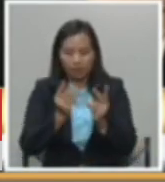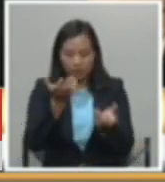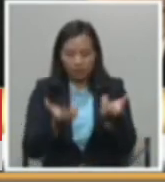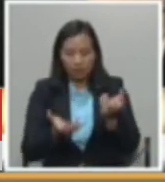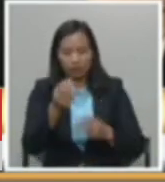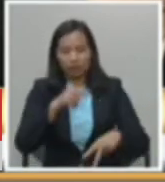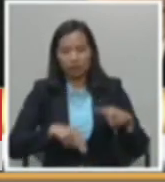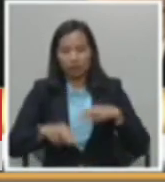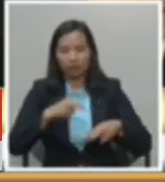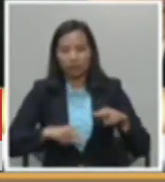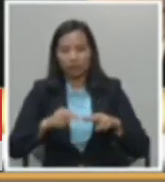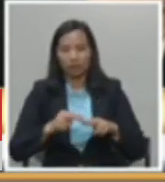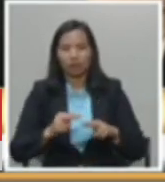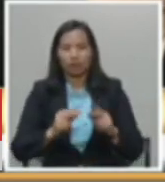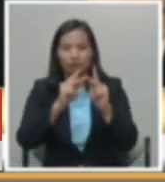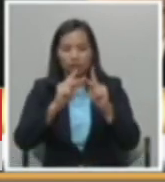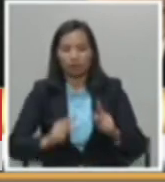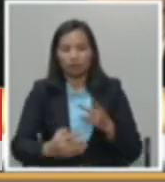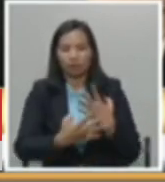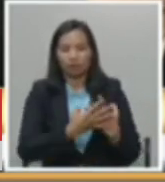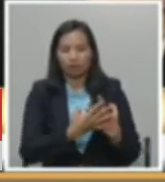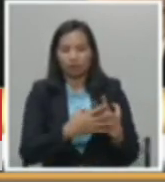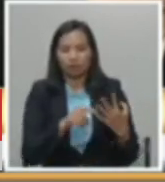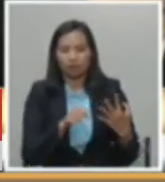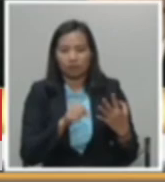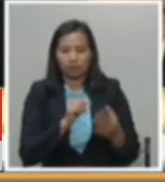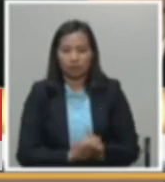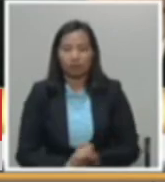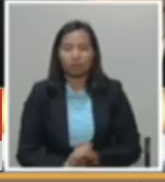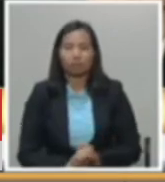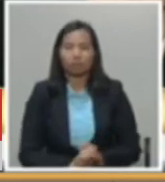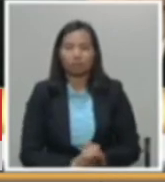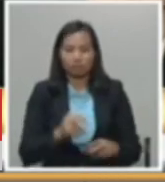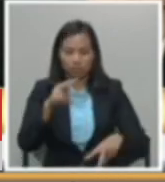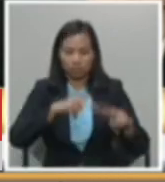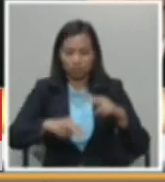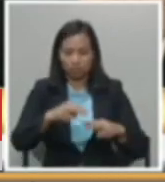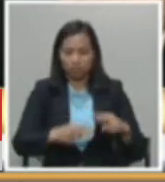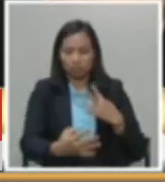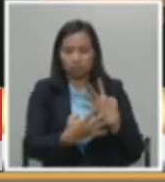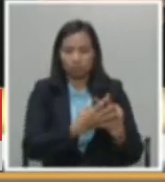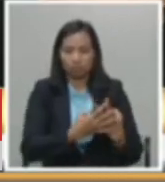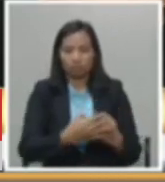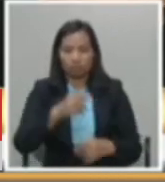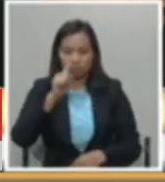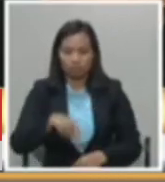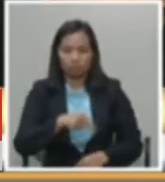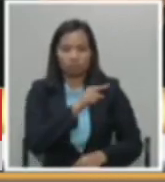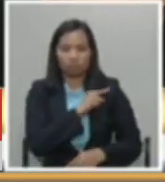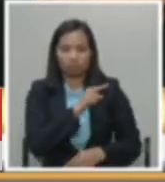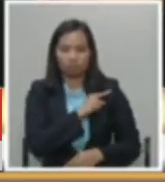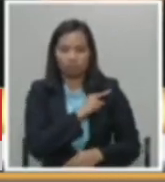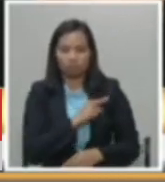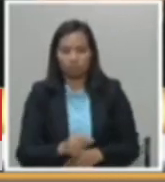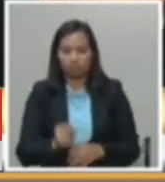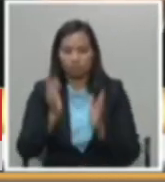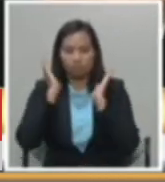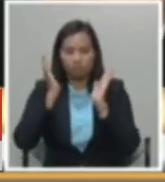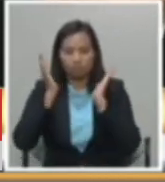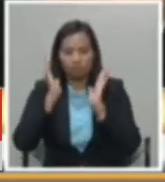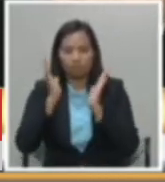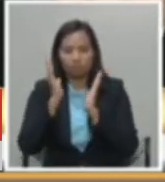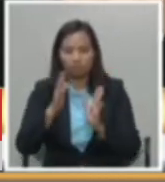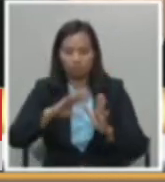แลกรมราชทัณฑ์เรือนจำจะต้องให้เจ้าหน้าที่เรือนจำนี่ไปเป็นวิทยากรในการบ